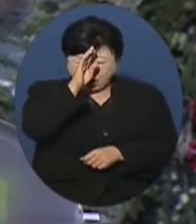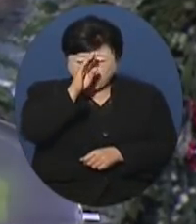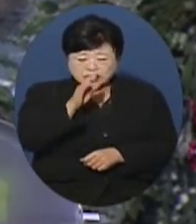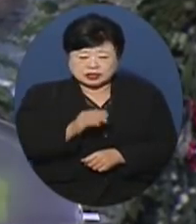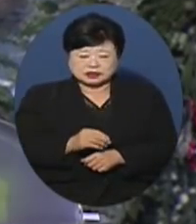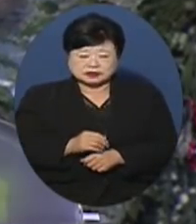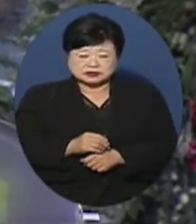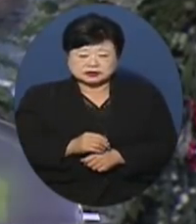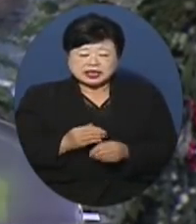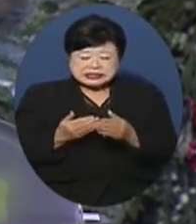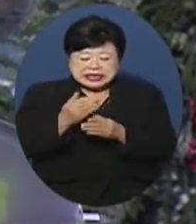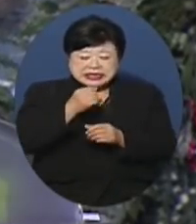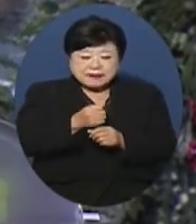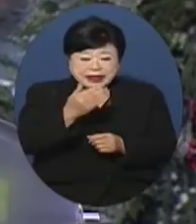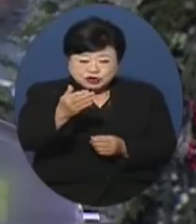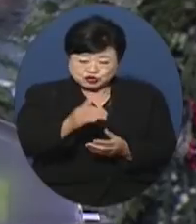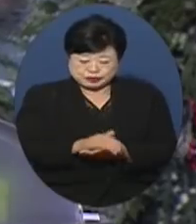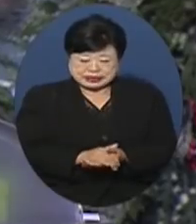병을 들게 만듭니다.